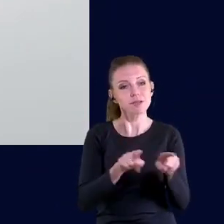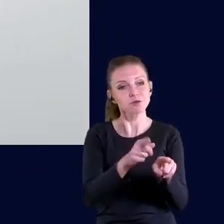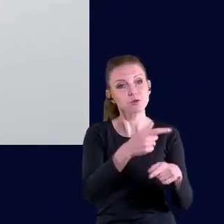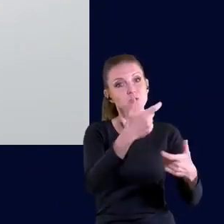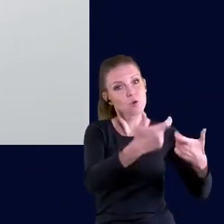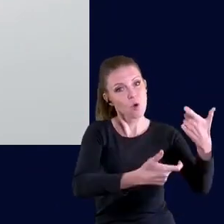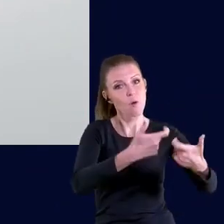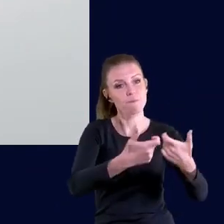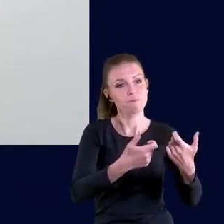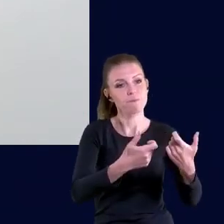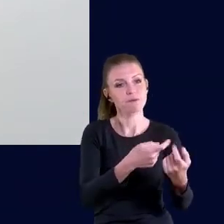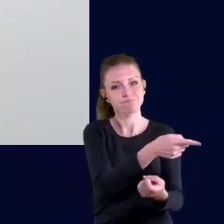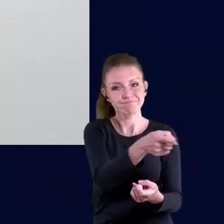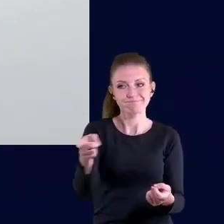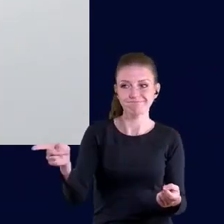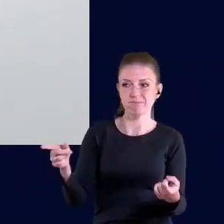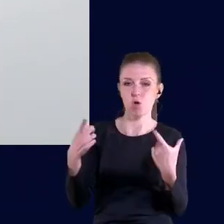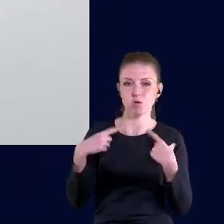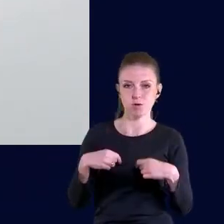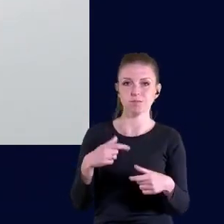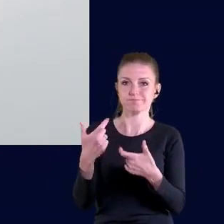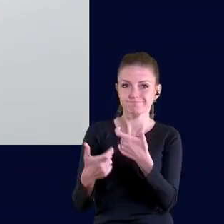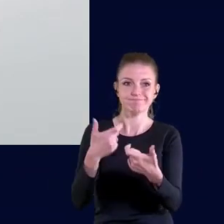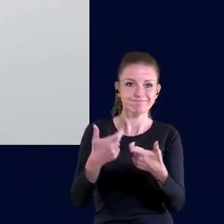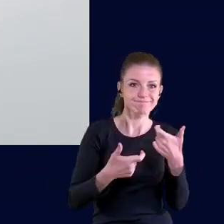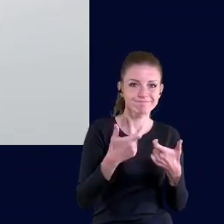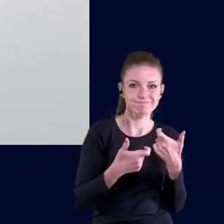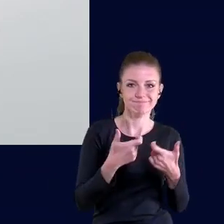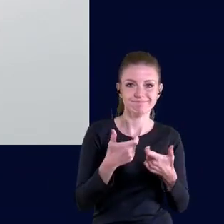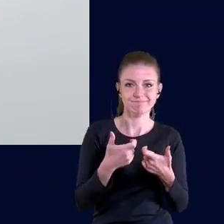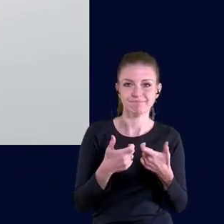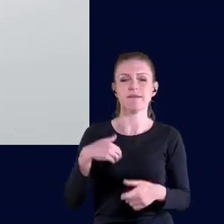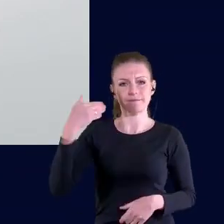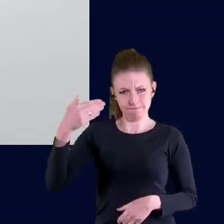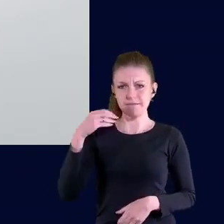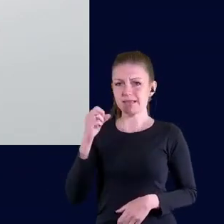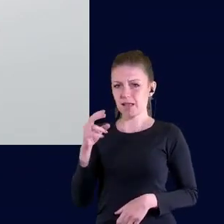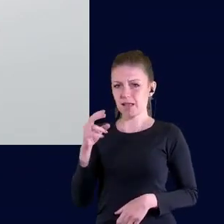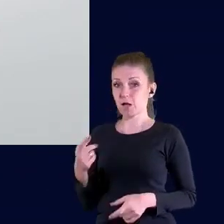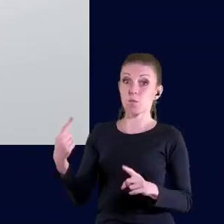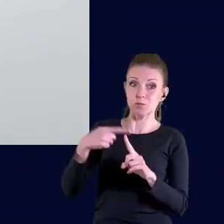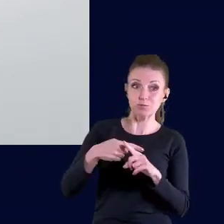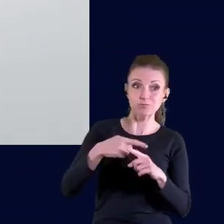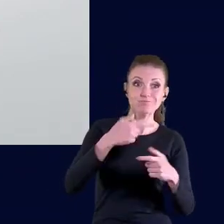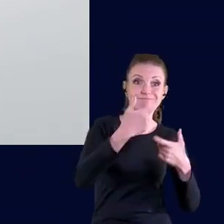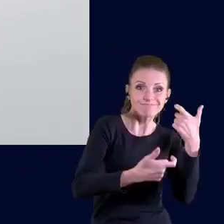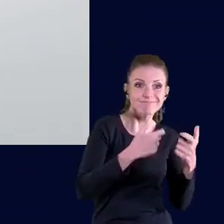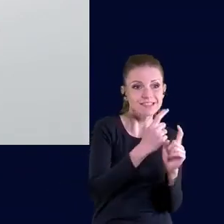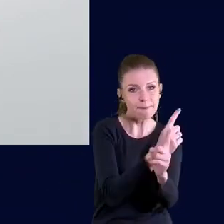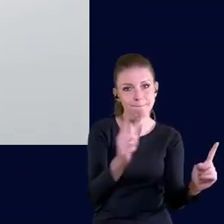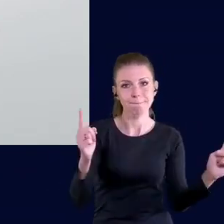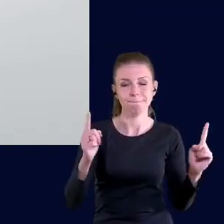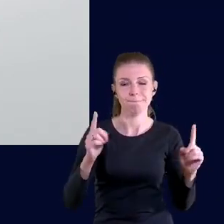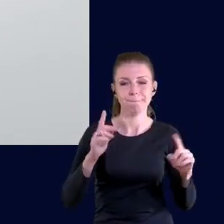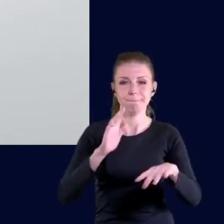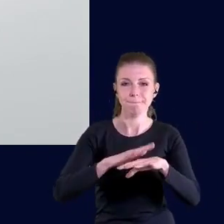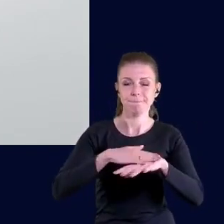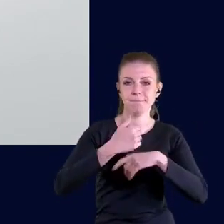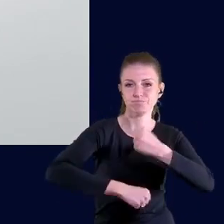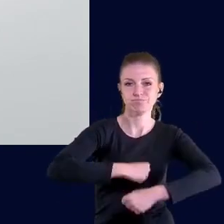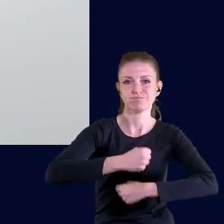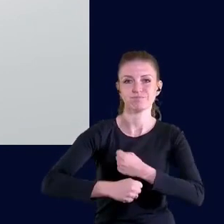odpisał warsztatowy aczkolwiek nastawieniem na tą część praktyczną uczestnicy wyszukiwaniu